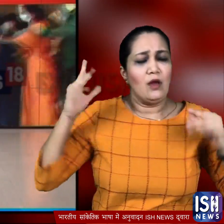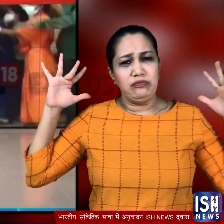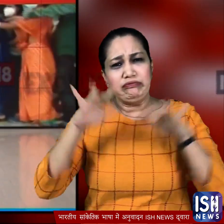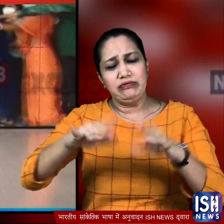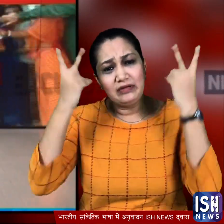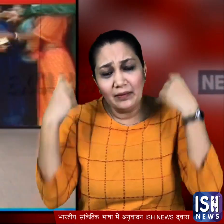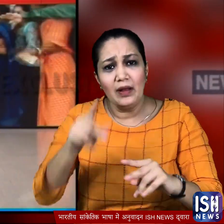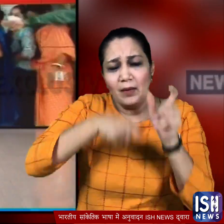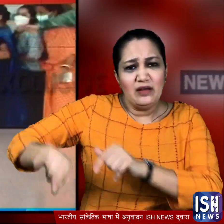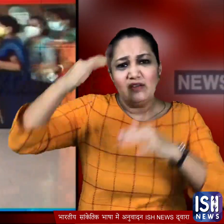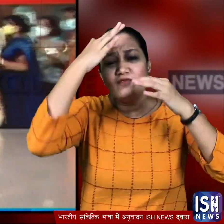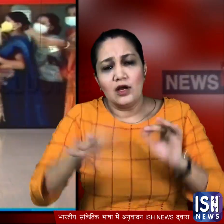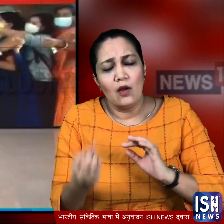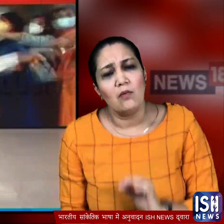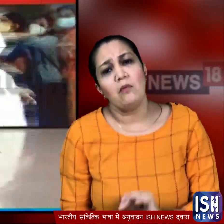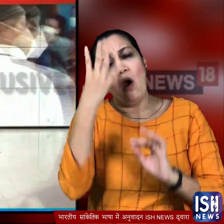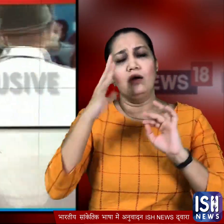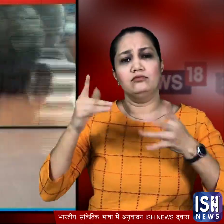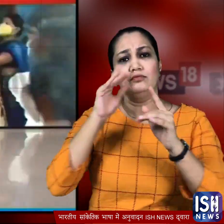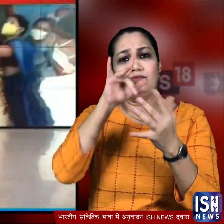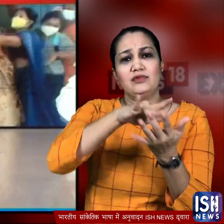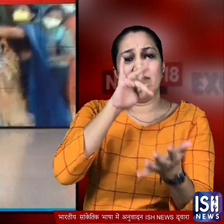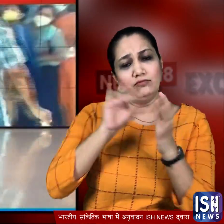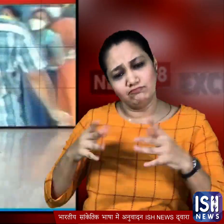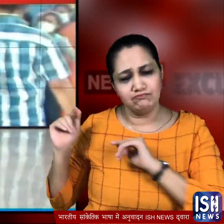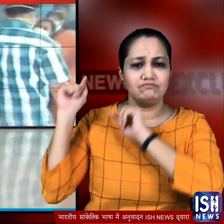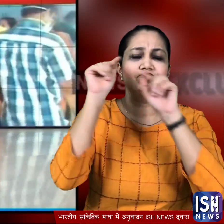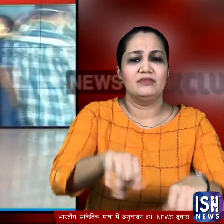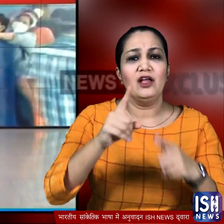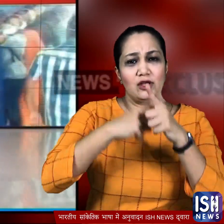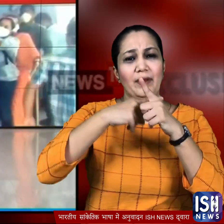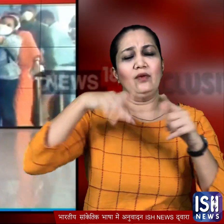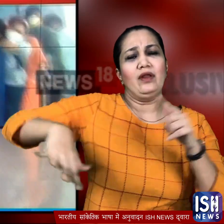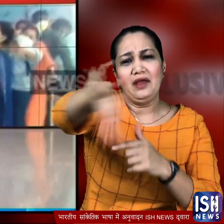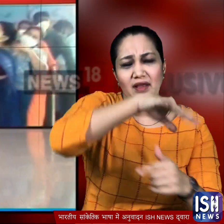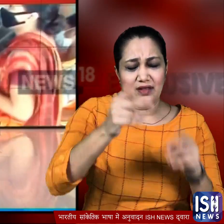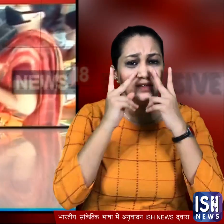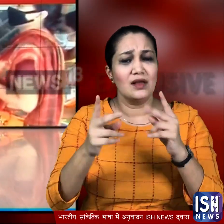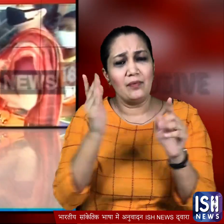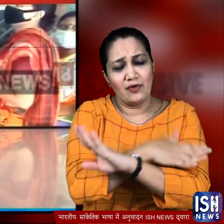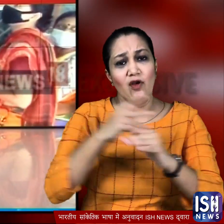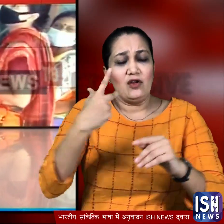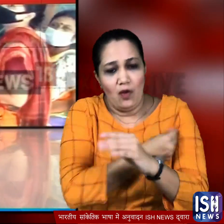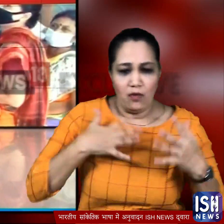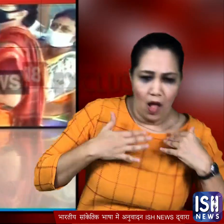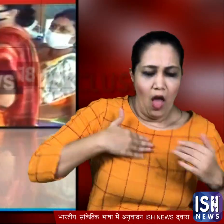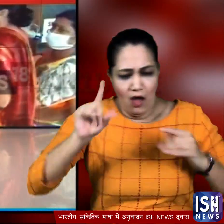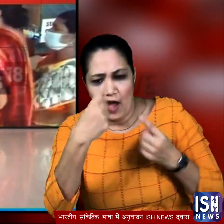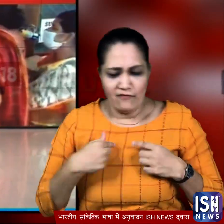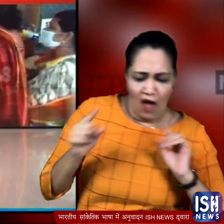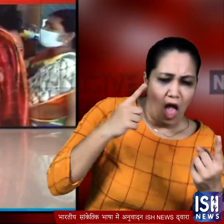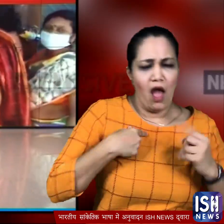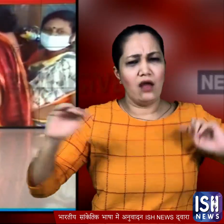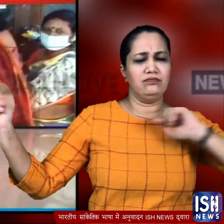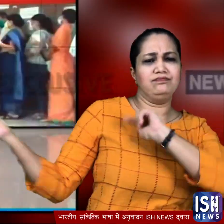इस कदर परेशान हुए कि सुबह सुबह ही वैक्सीनेशन सेंटर पहुंच गए। जलपाईगुड़ी के एक वैक्सीनेशन सेंटर पर तो पहले टीका लगवाने के लिए लोगों के बीच